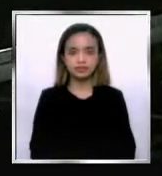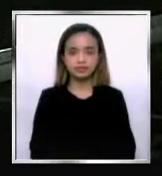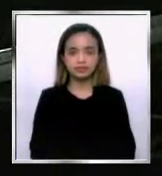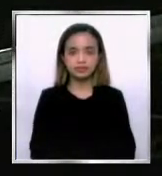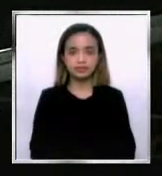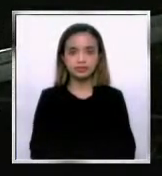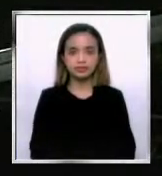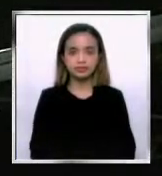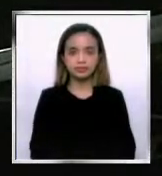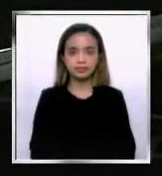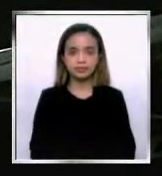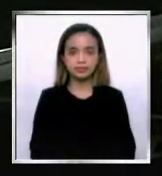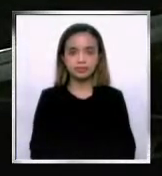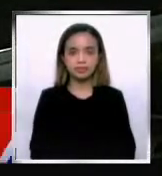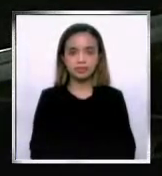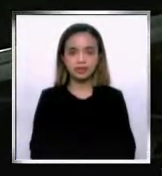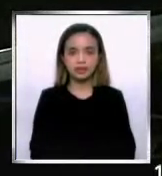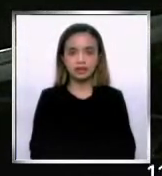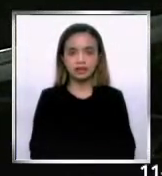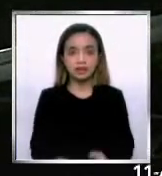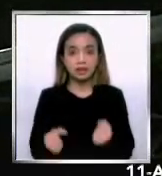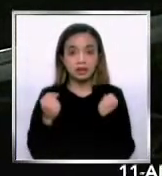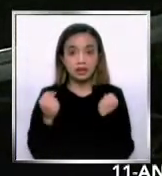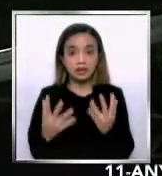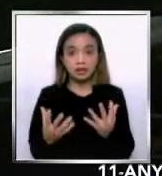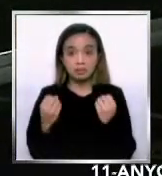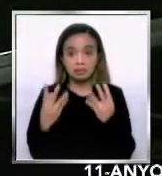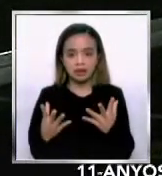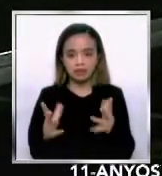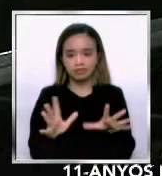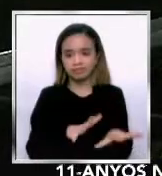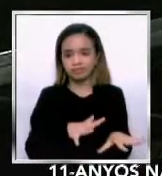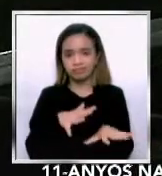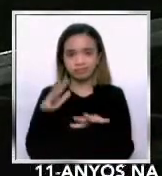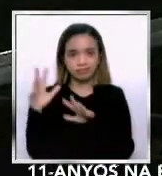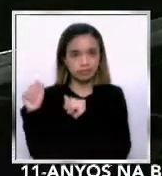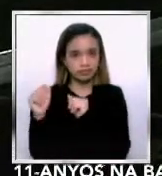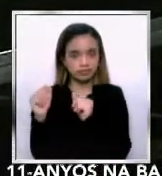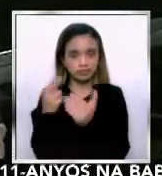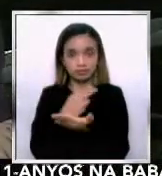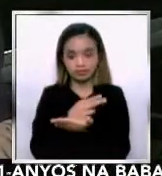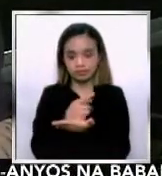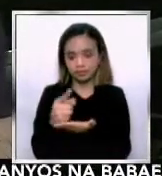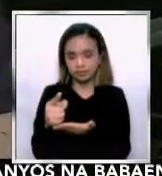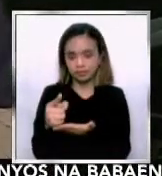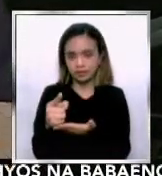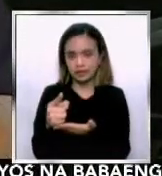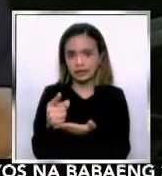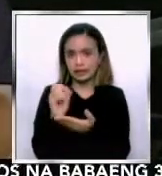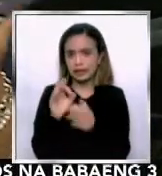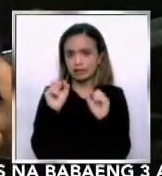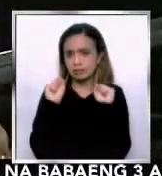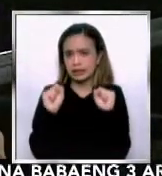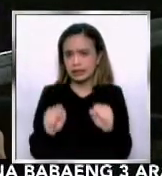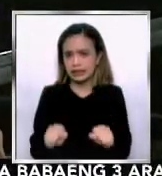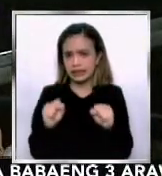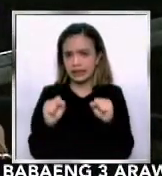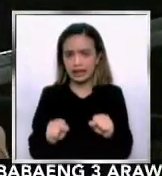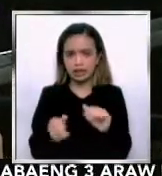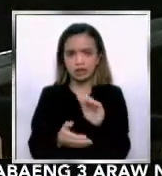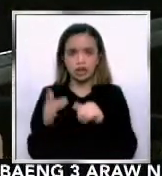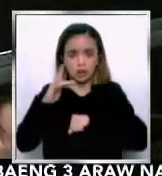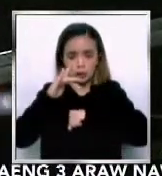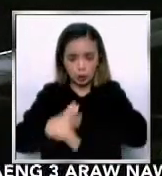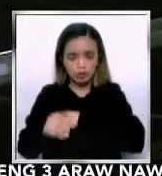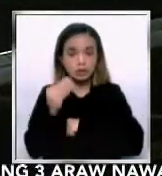Pia Ivan, dahil marami ang nag-al sa balutan ngayong Semana Santa, kung kaya din lang namang umuwi ng maaga,